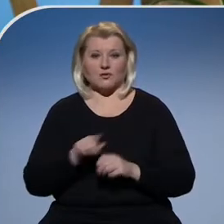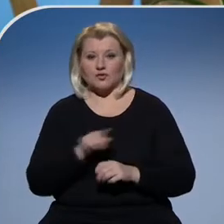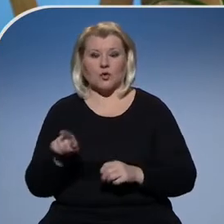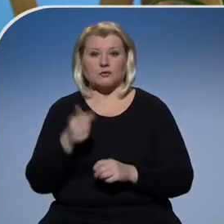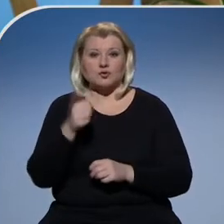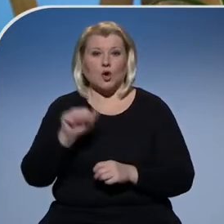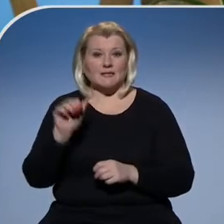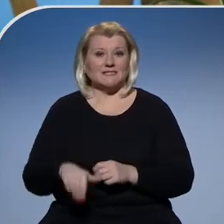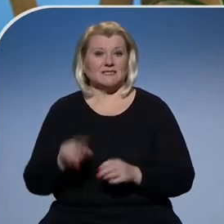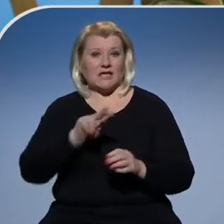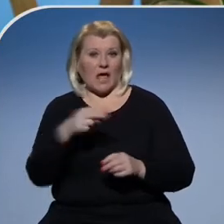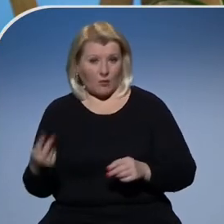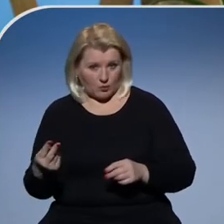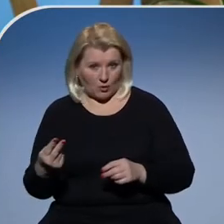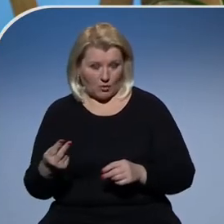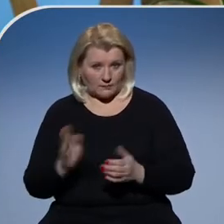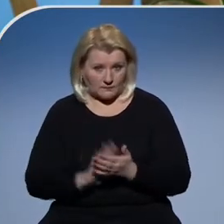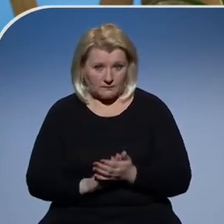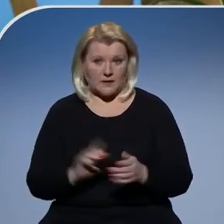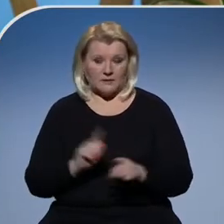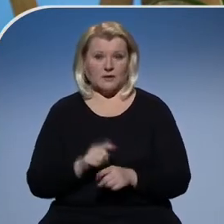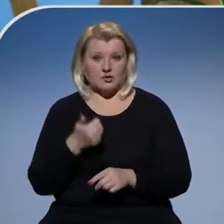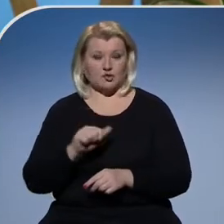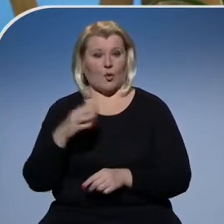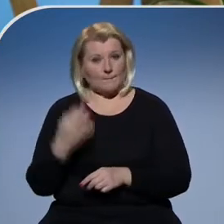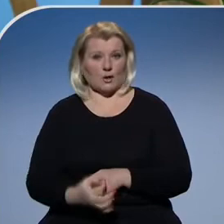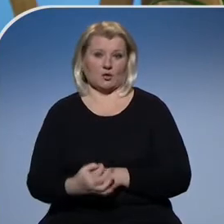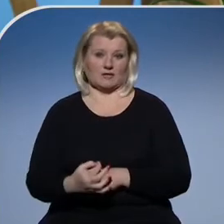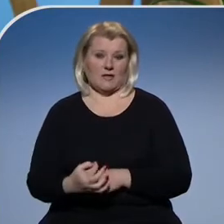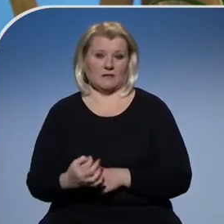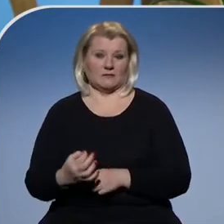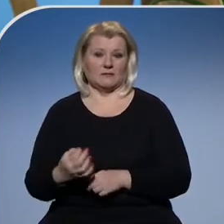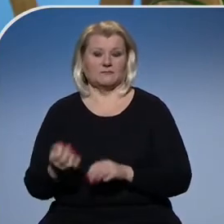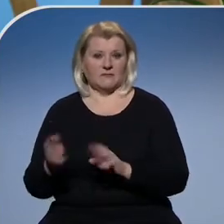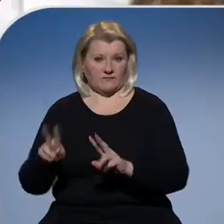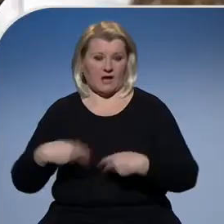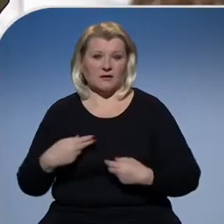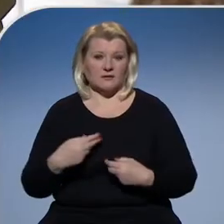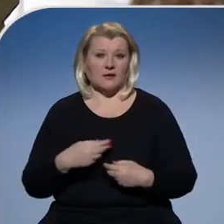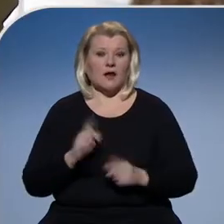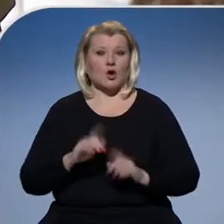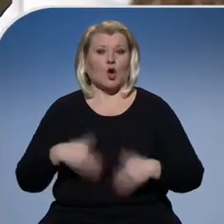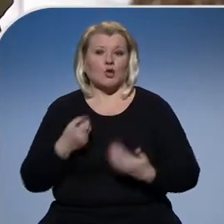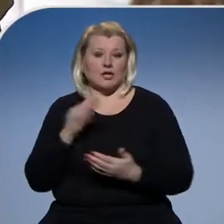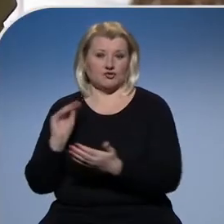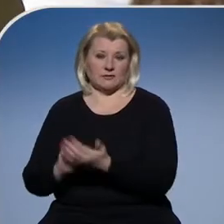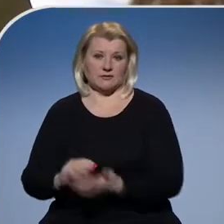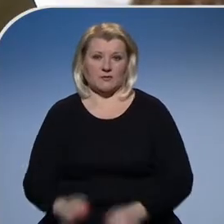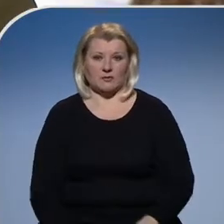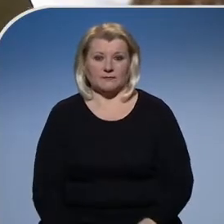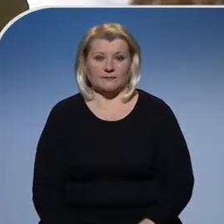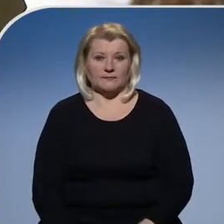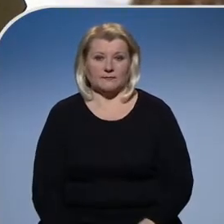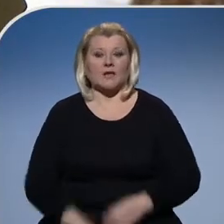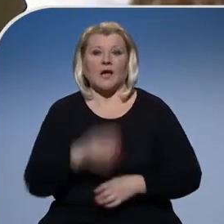euro a 100% částky vložené na jednorodné číslo. Pokud bych navštívila finančního poradce a chtěla